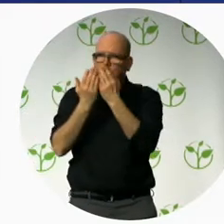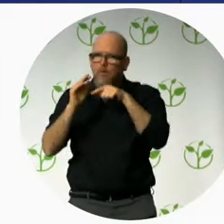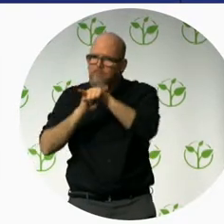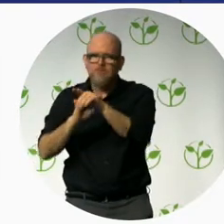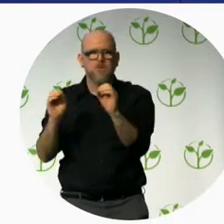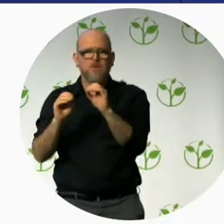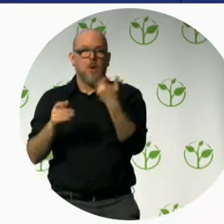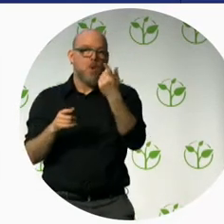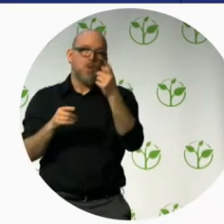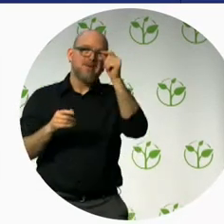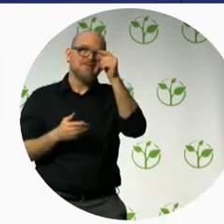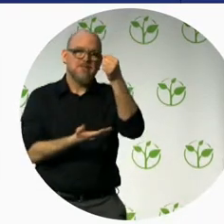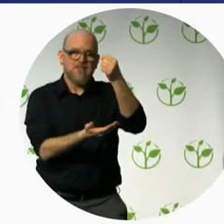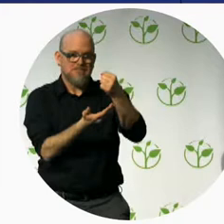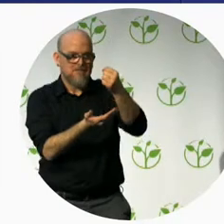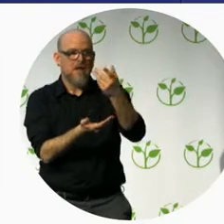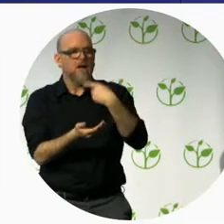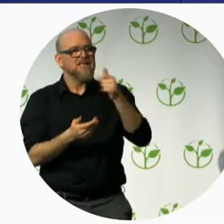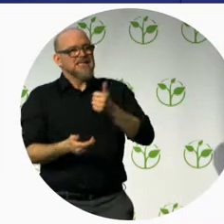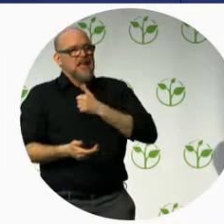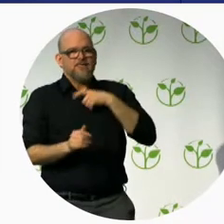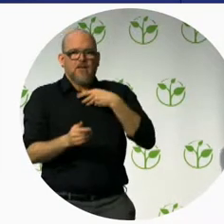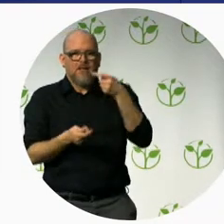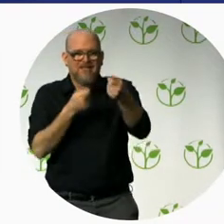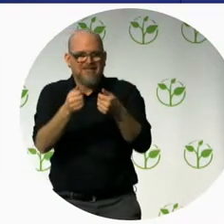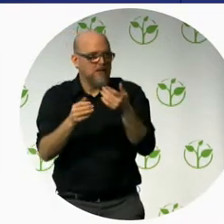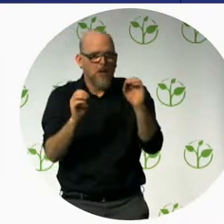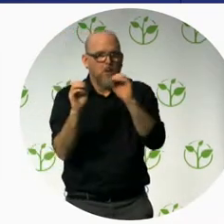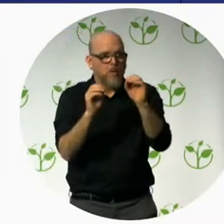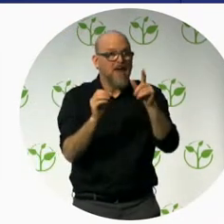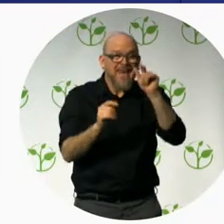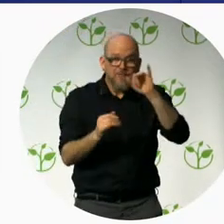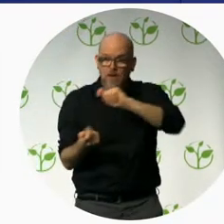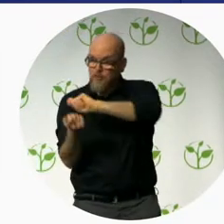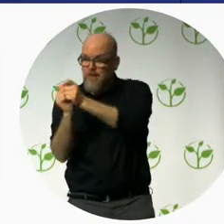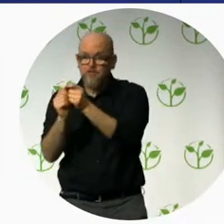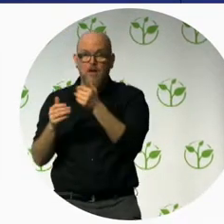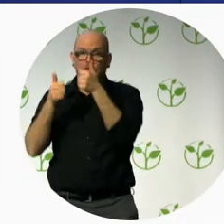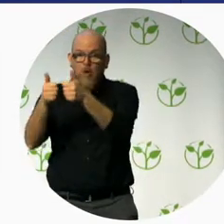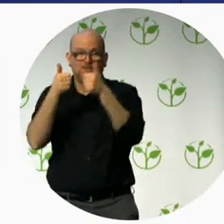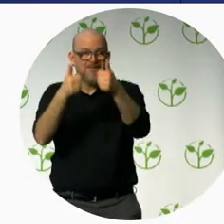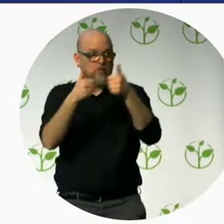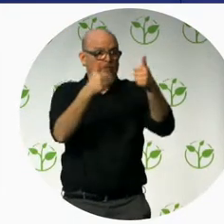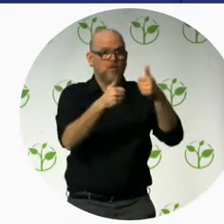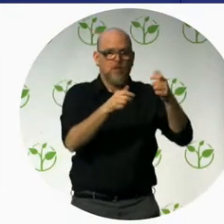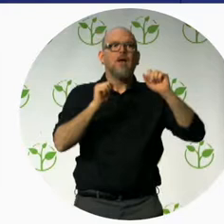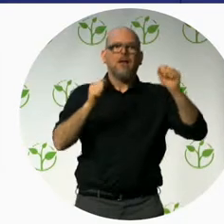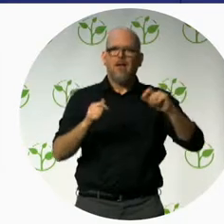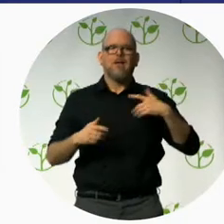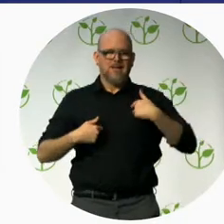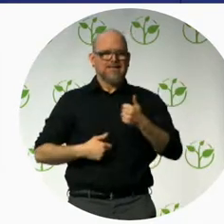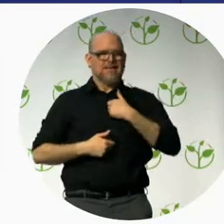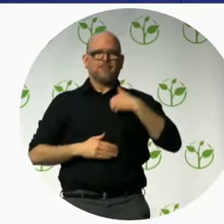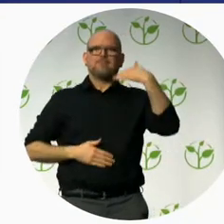aktywne życie i podzielić w rozwoju społecznego i ekonomicznego. Bardzo ważnym motorem